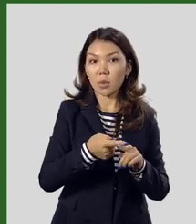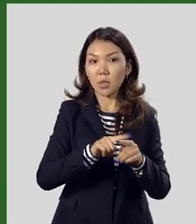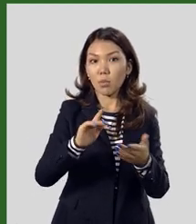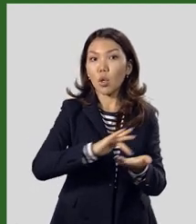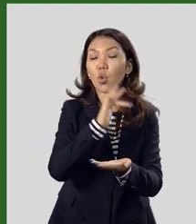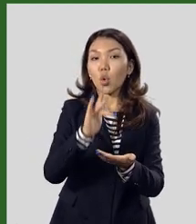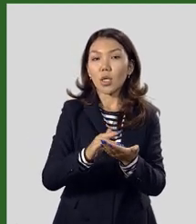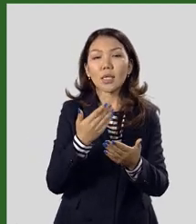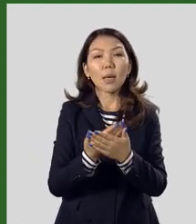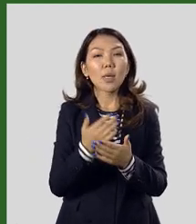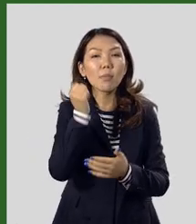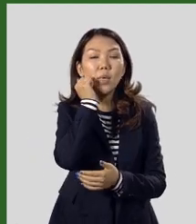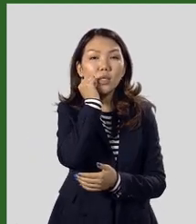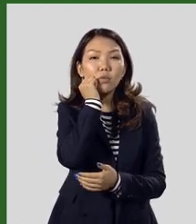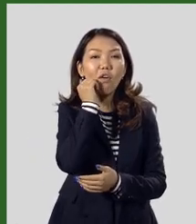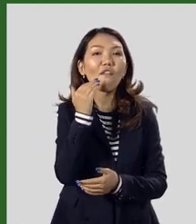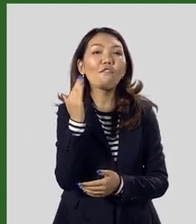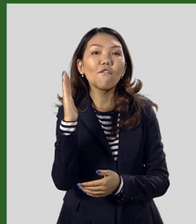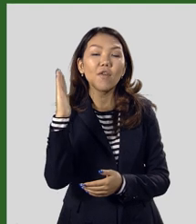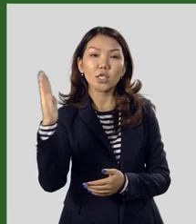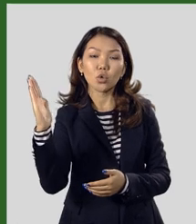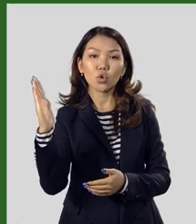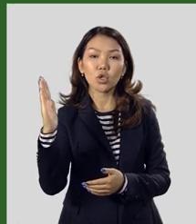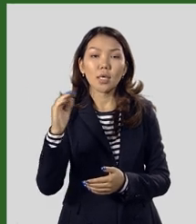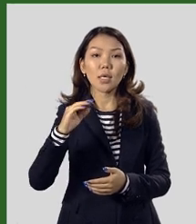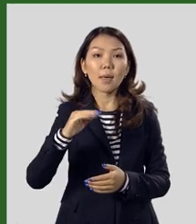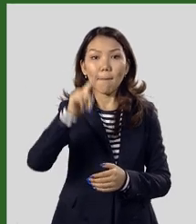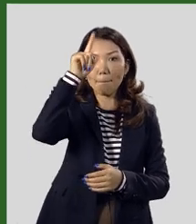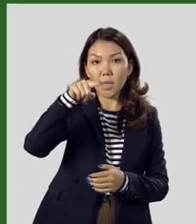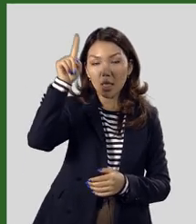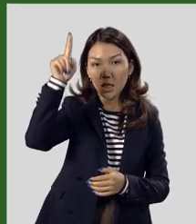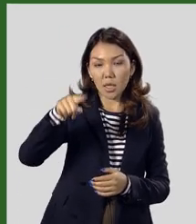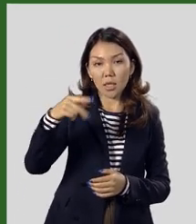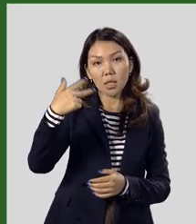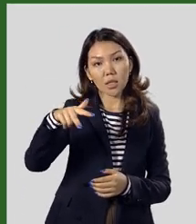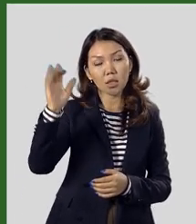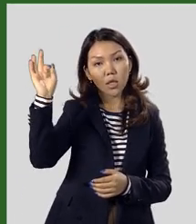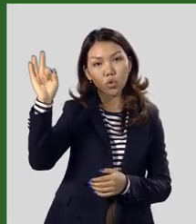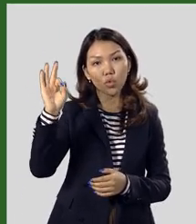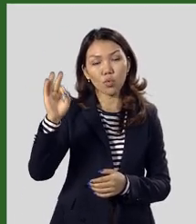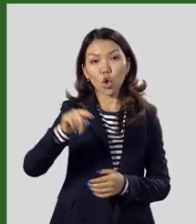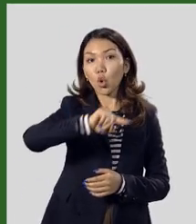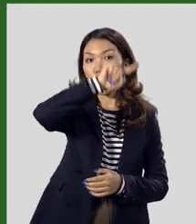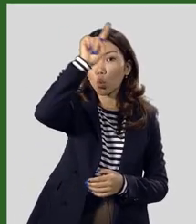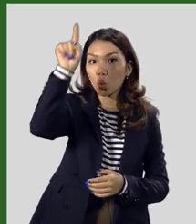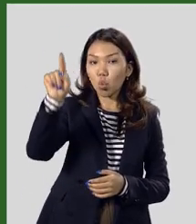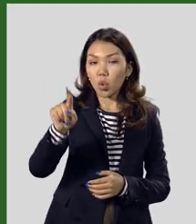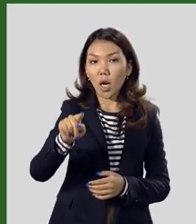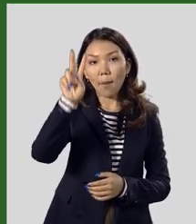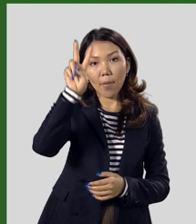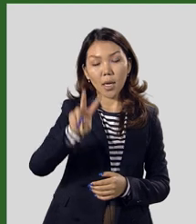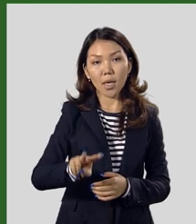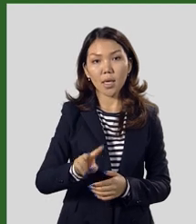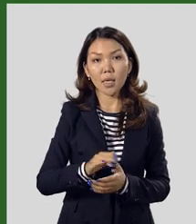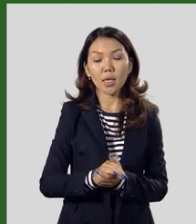Москва находится восточнее меридиана 30 градусов. Дуга параллели между этим меридианом и